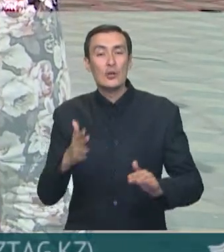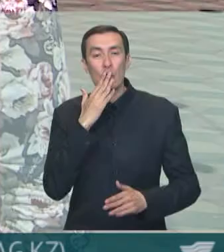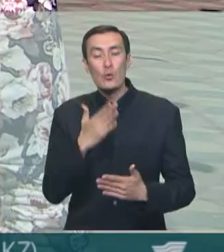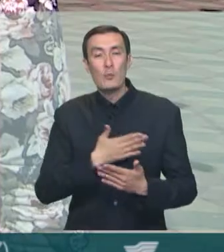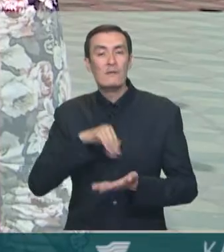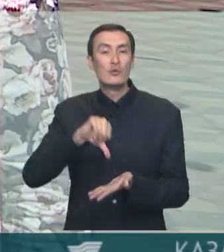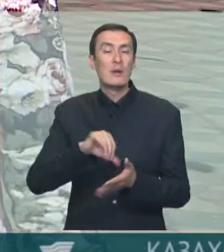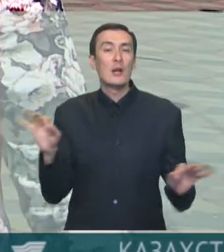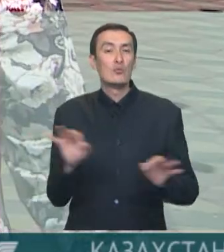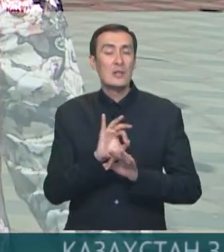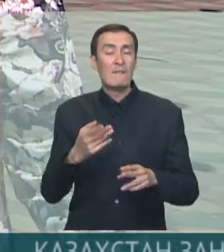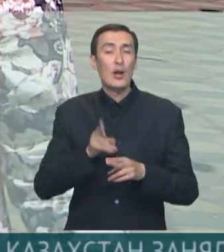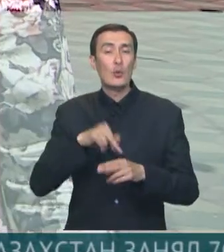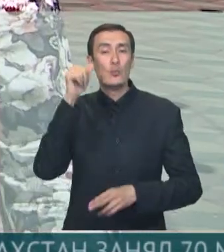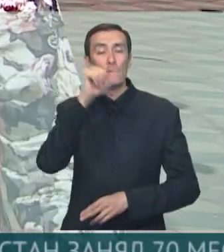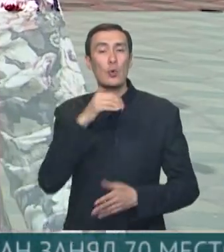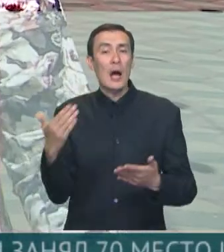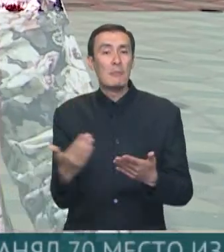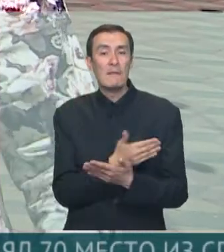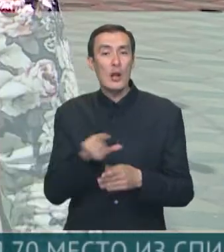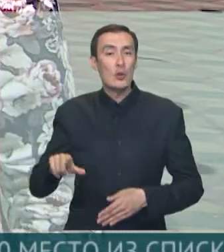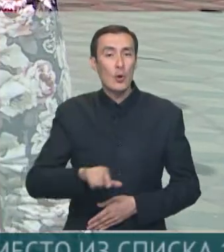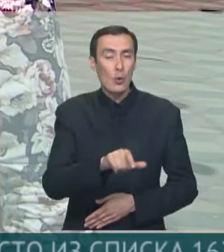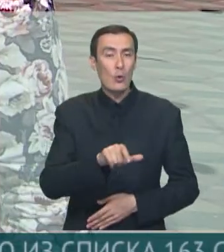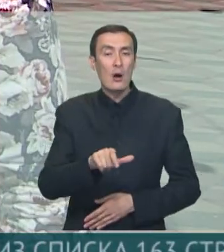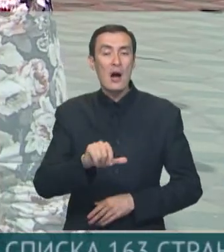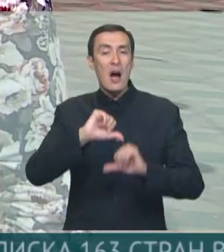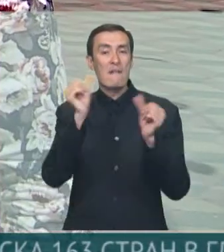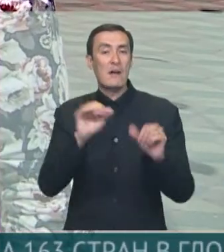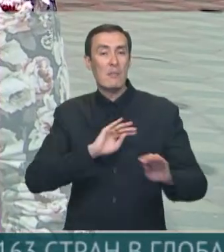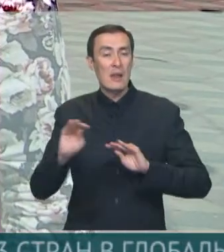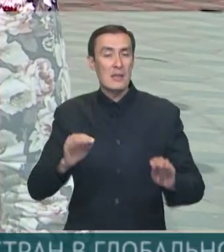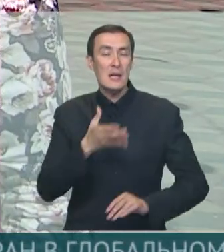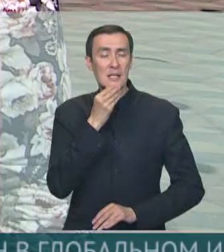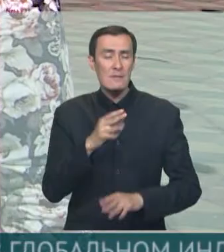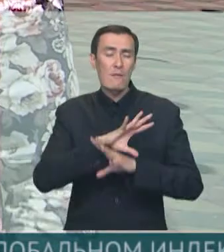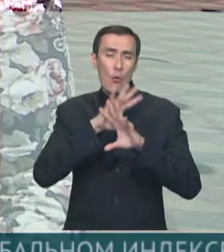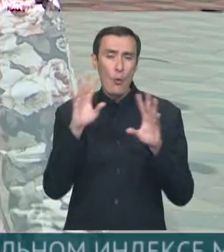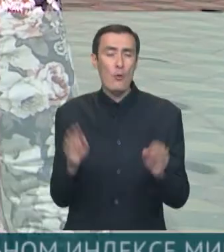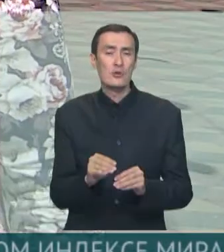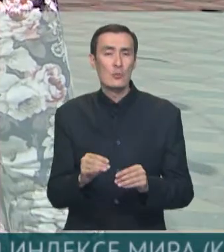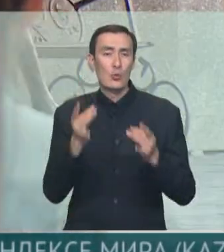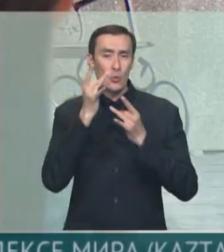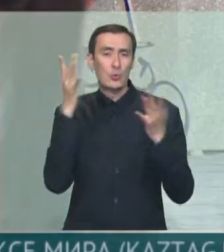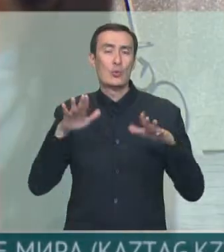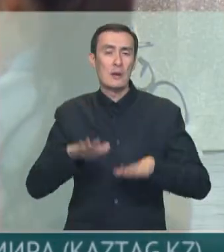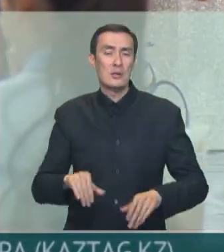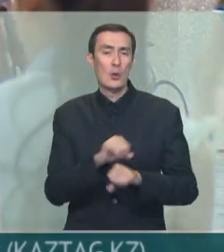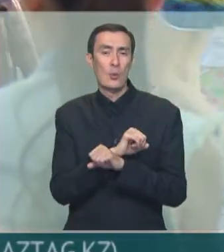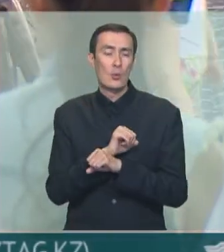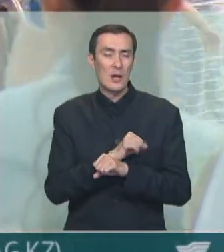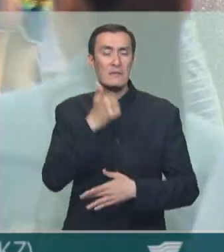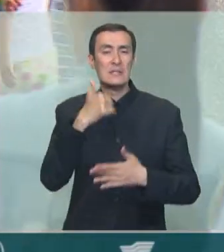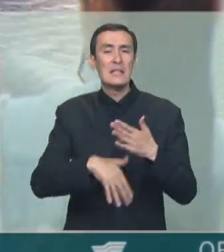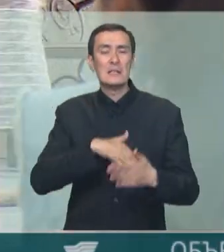выступления музыкантов. В этом году здесь обновили дорогу. Оформление очень красивое, да и в целом культурное место отдыха. В столице